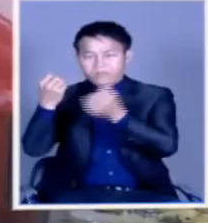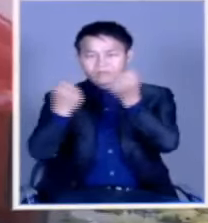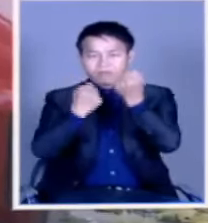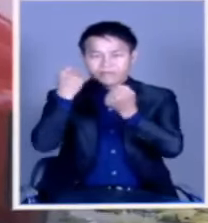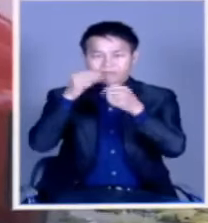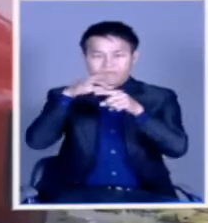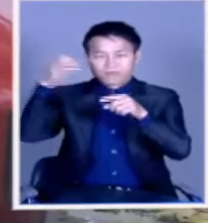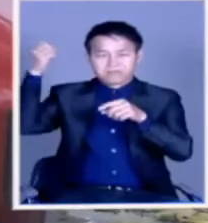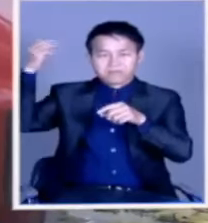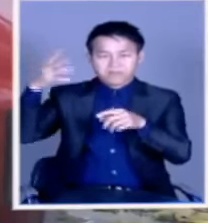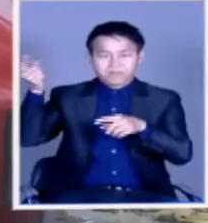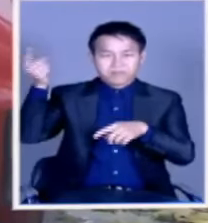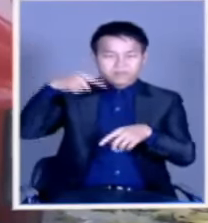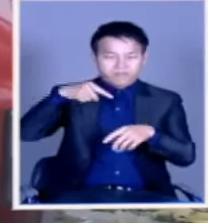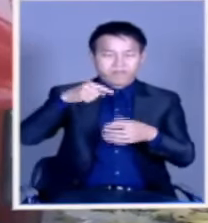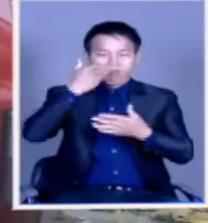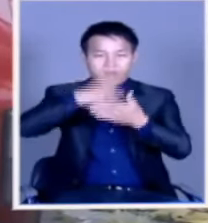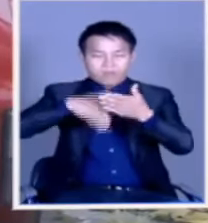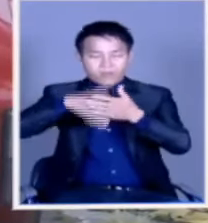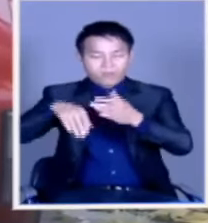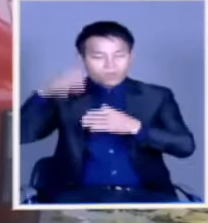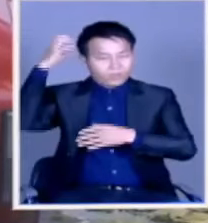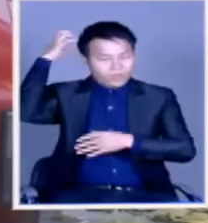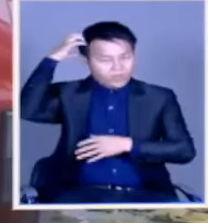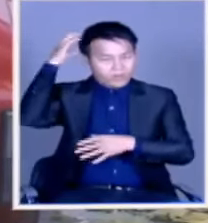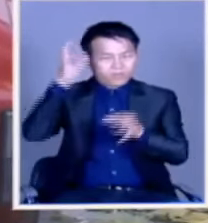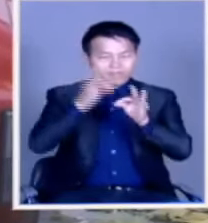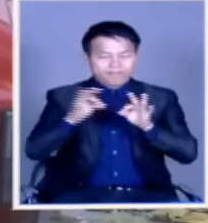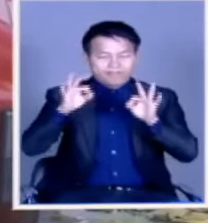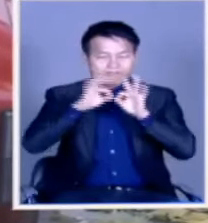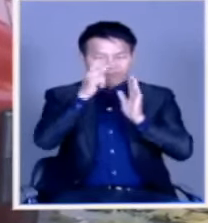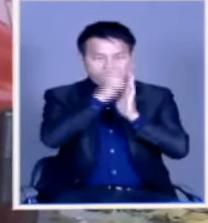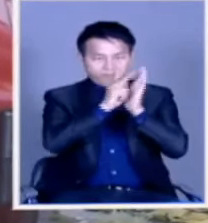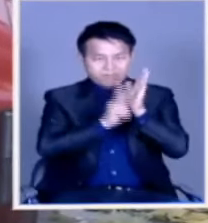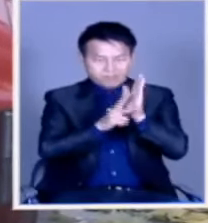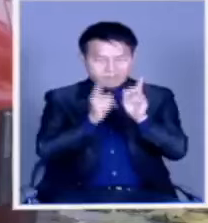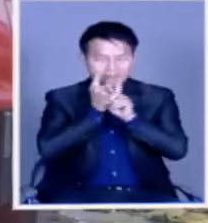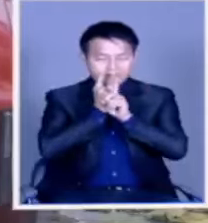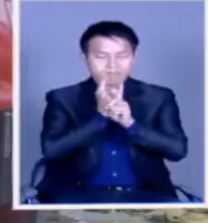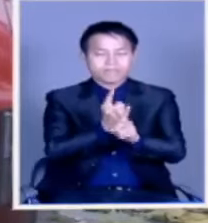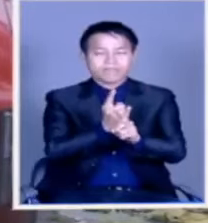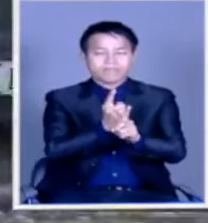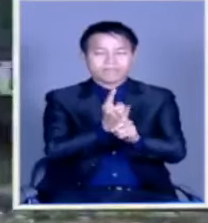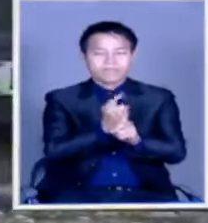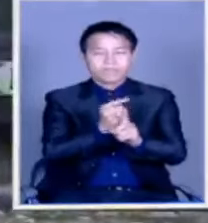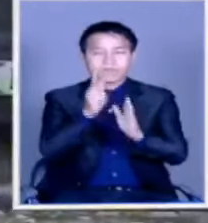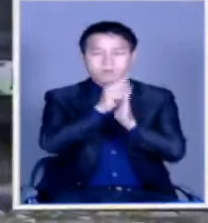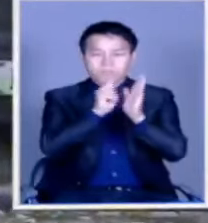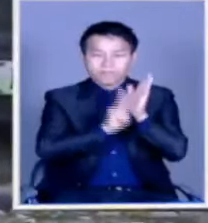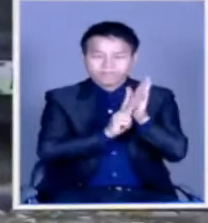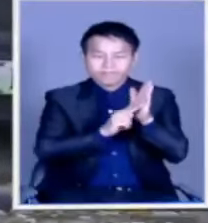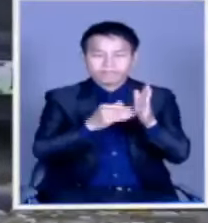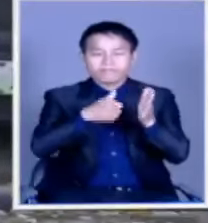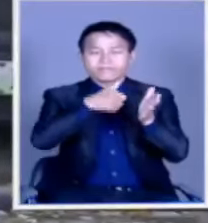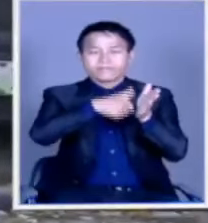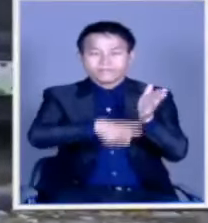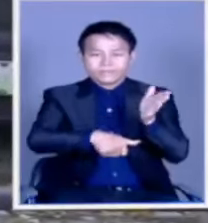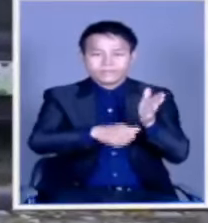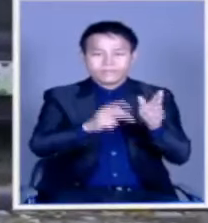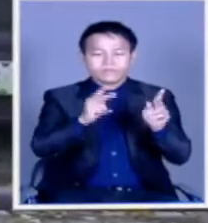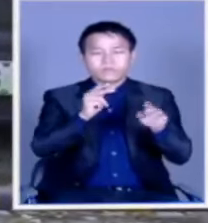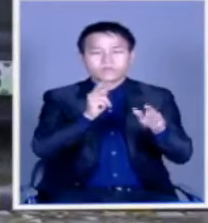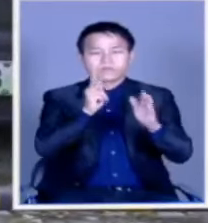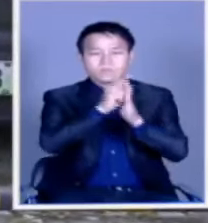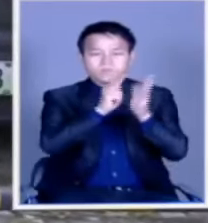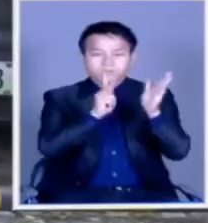าที่ประกอบมีการปฏิบัติกฎหมายว่าด้วยการส่งเสริมการลงทุนกฎหมายว่าด้วยภาษีกฎหมายว่าด้วยการคุ้มคร